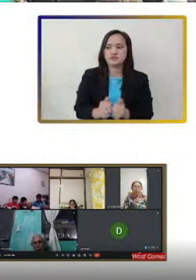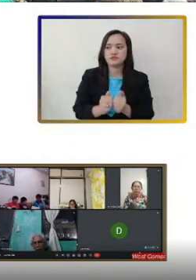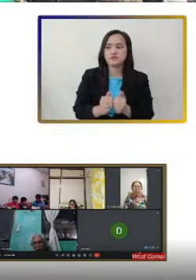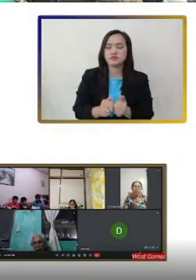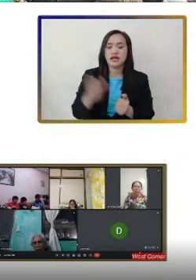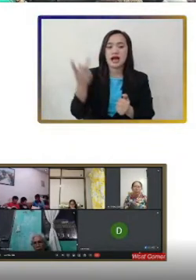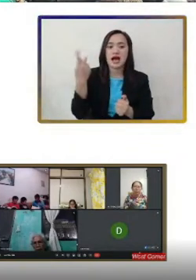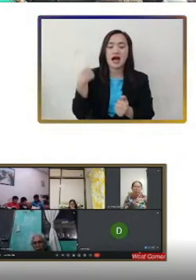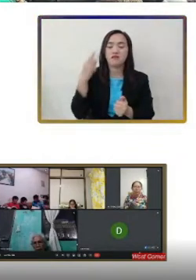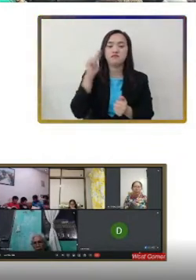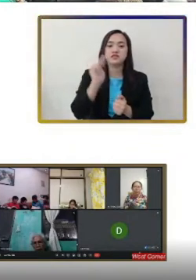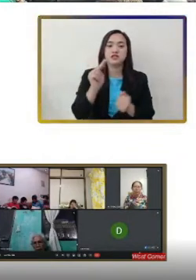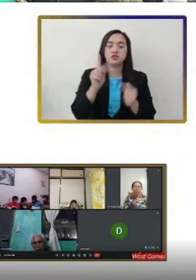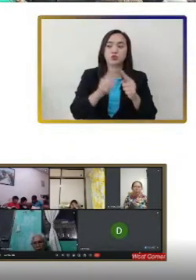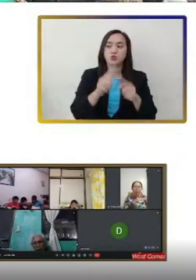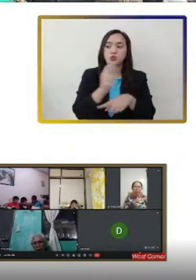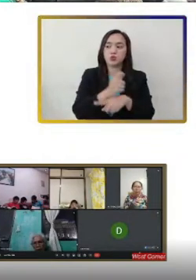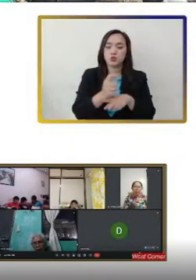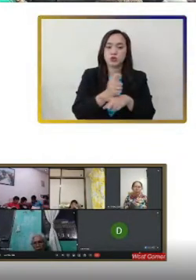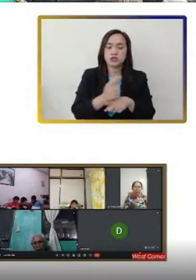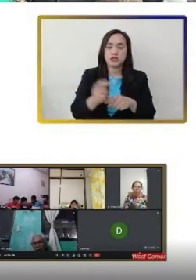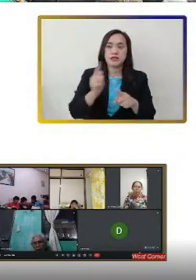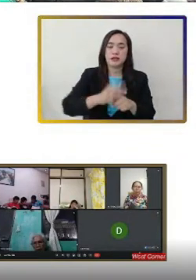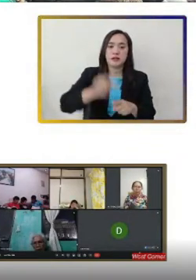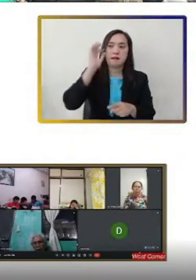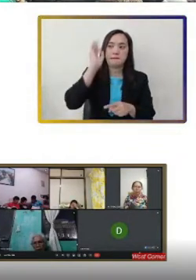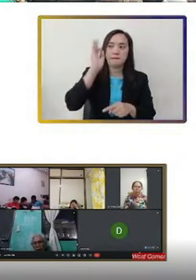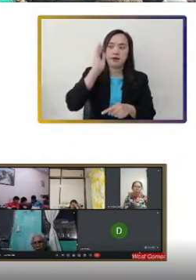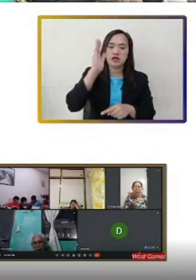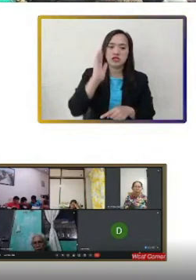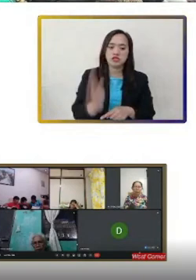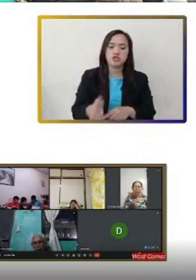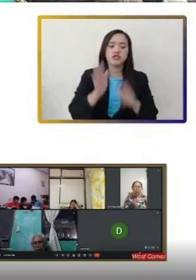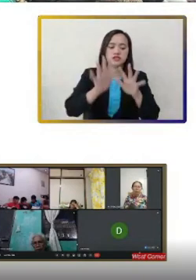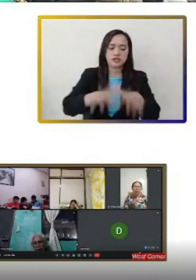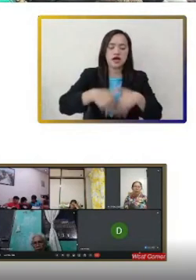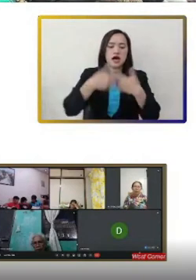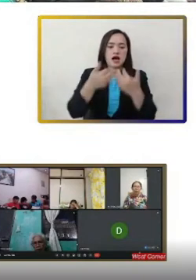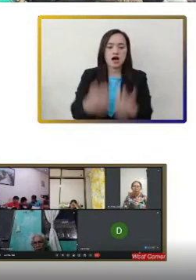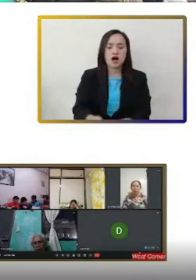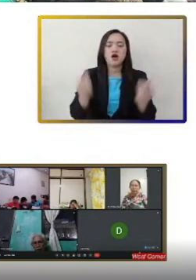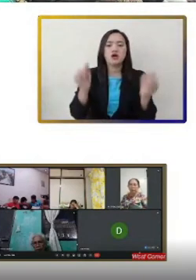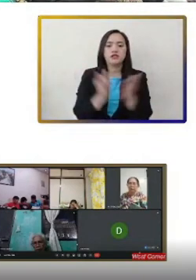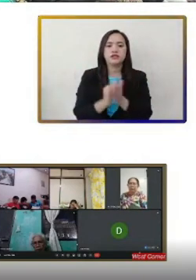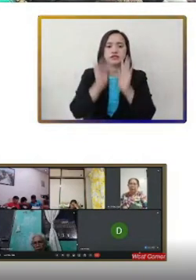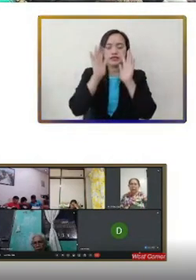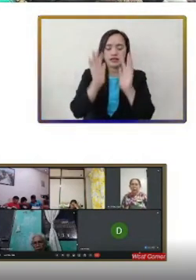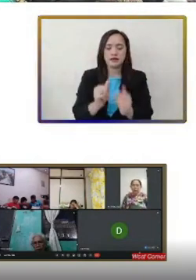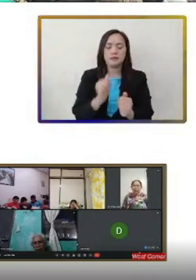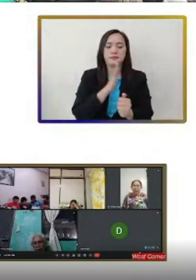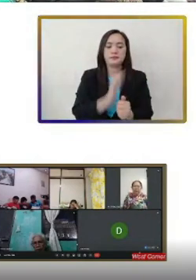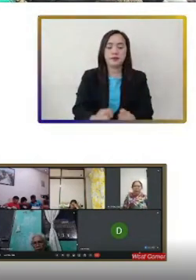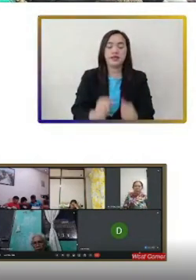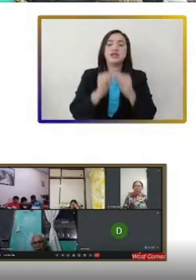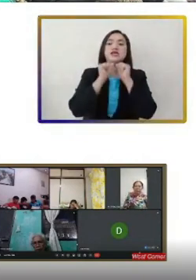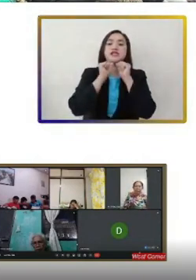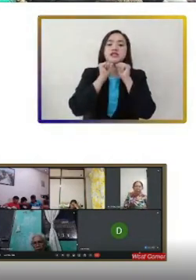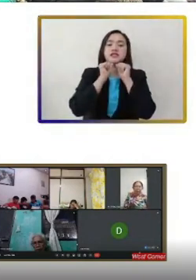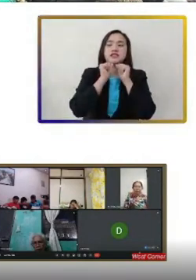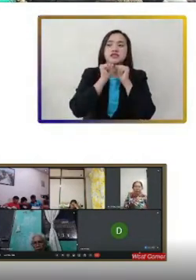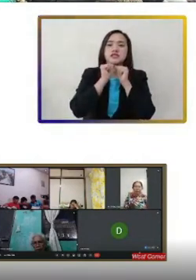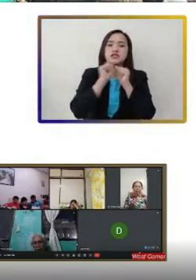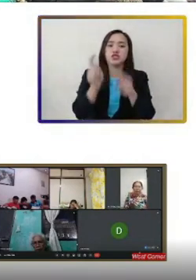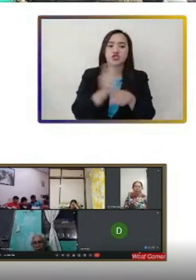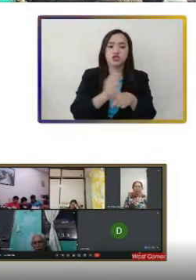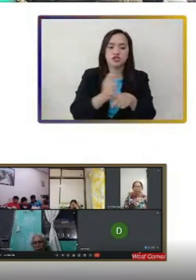po tayo ng mga teachers, mga kung paano magiging blessing. Hindi lamang po pang dito sa simbahan